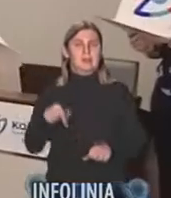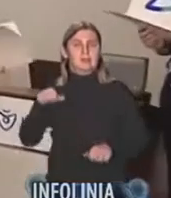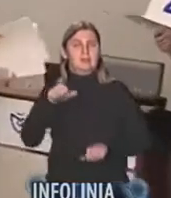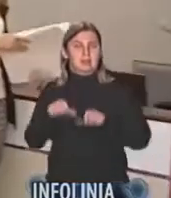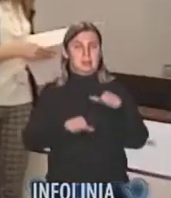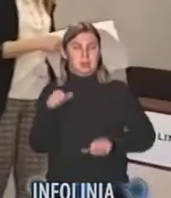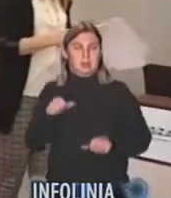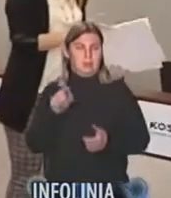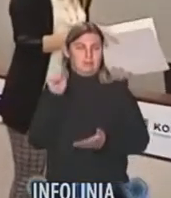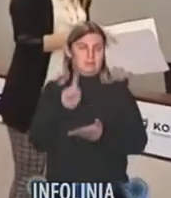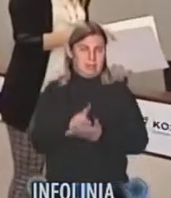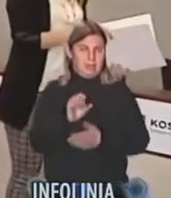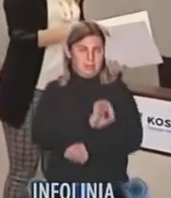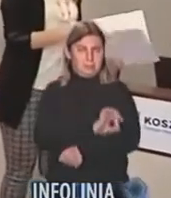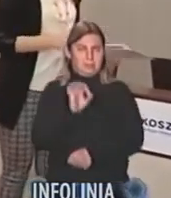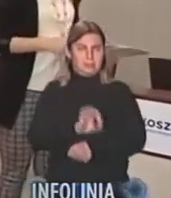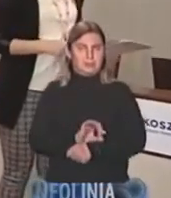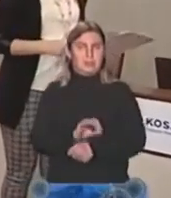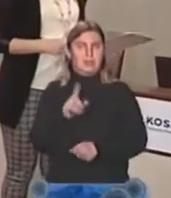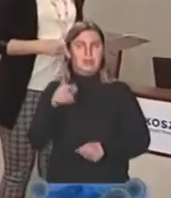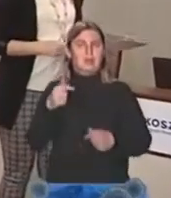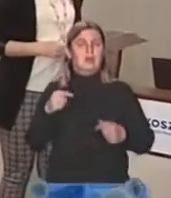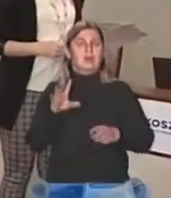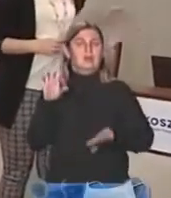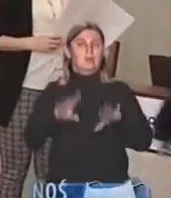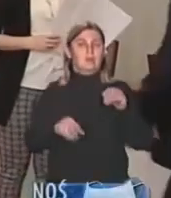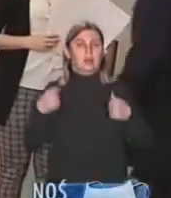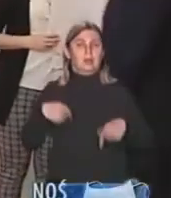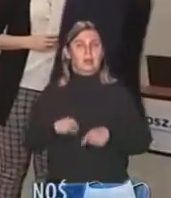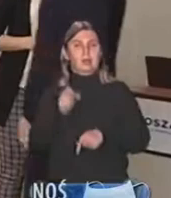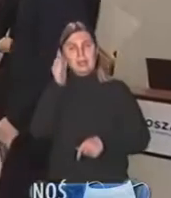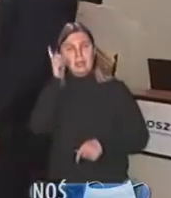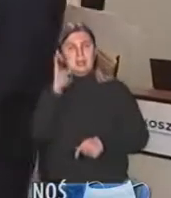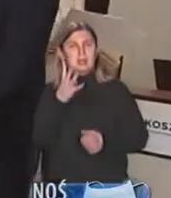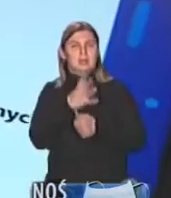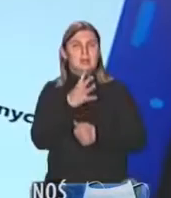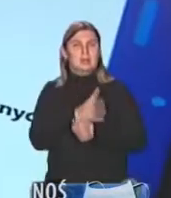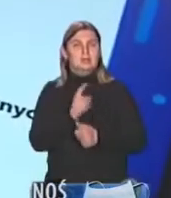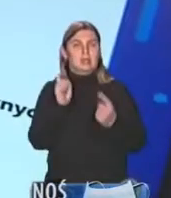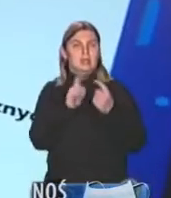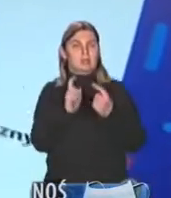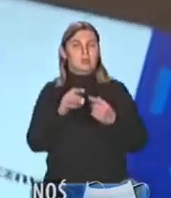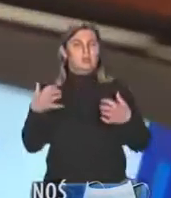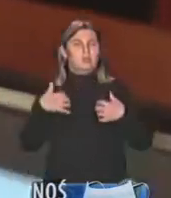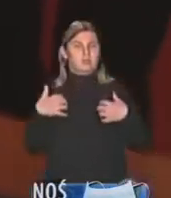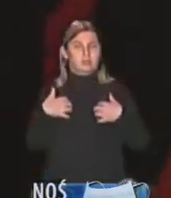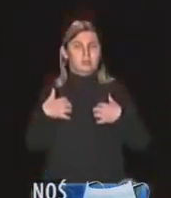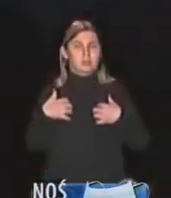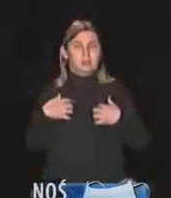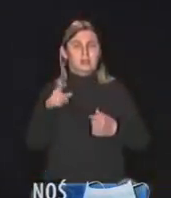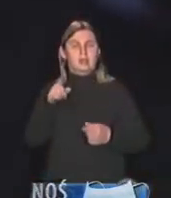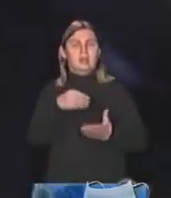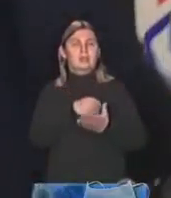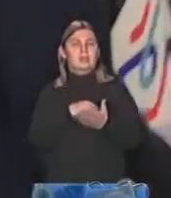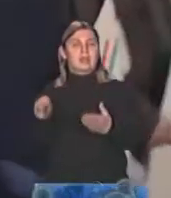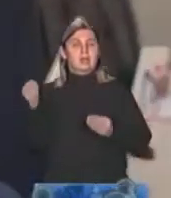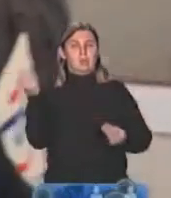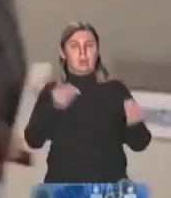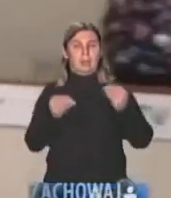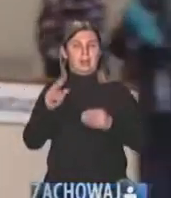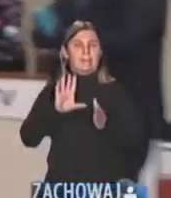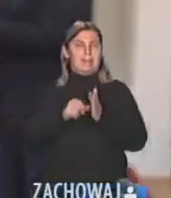Tegorocznym triumfatorem koszalińskiego budżetu obywatelskiego została inicjatywa 40 punktów życia. Chodzi o zakup i montaż